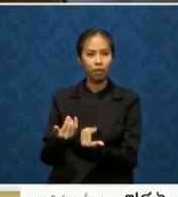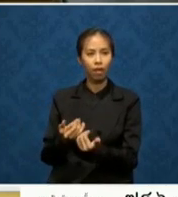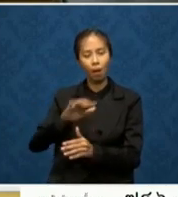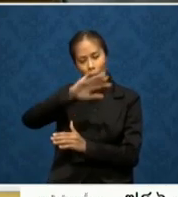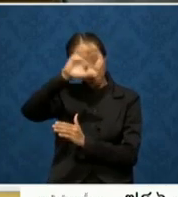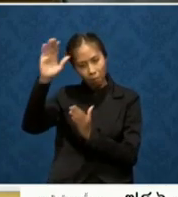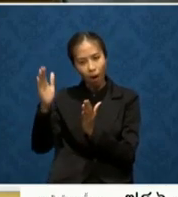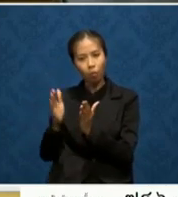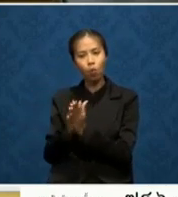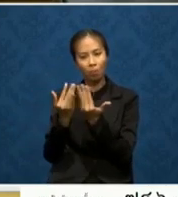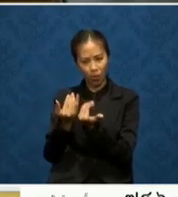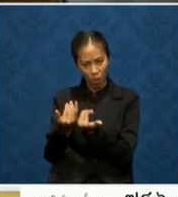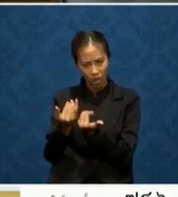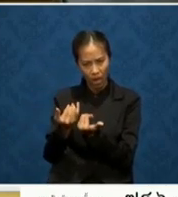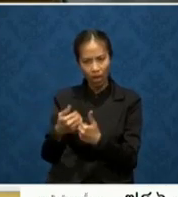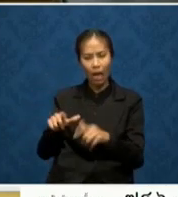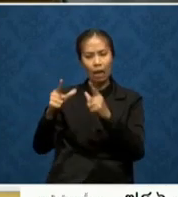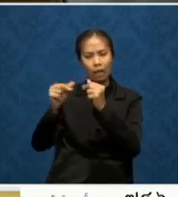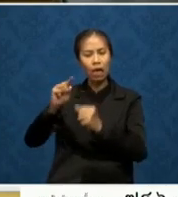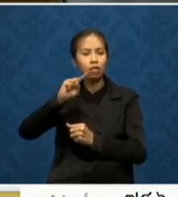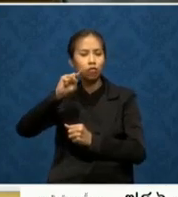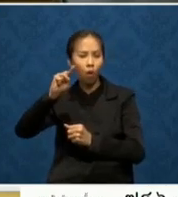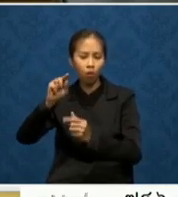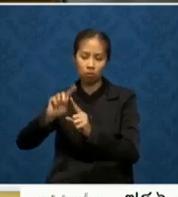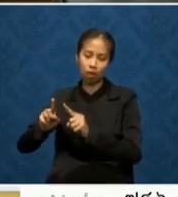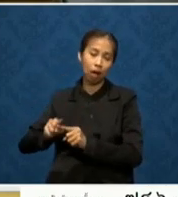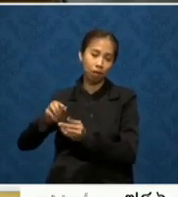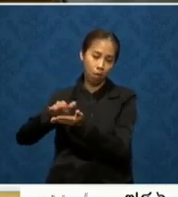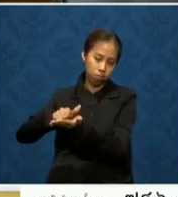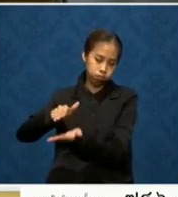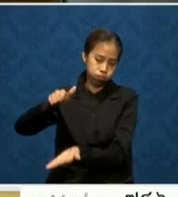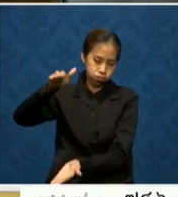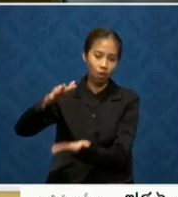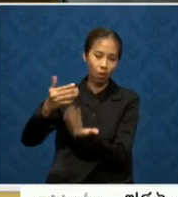ของคดีที่ค้างตรงนี้เนี่ยอยู่ในกระบวนการยุ